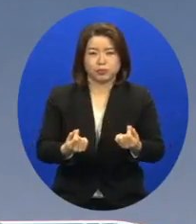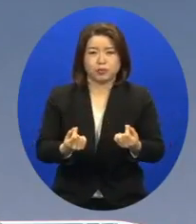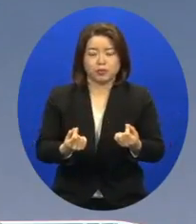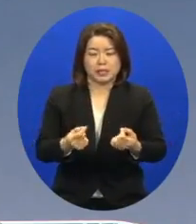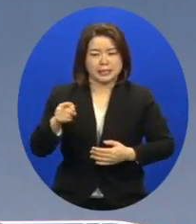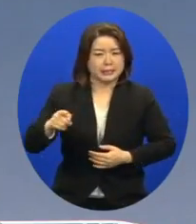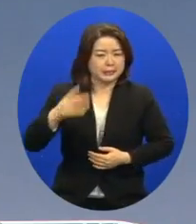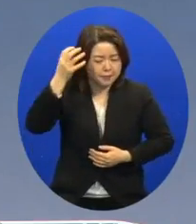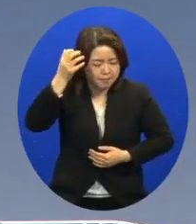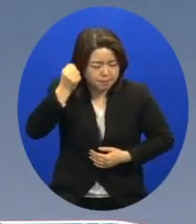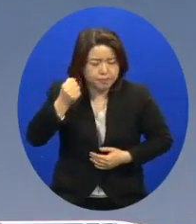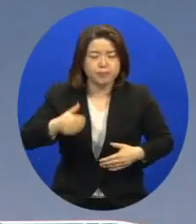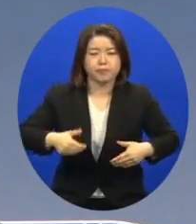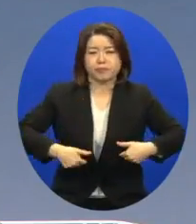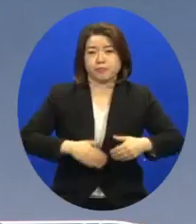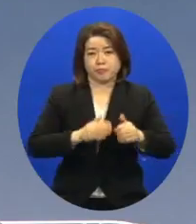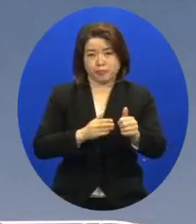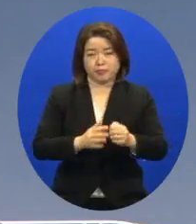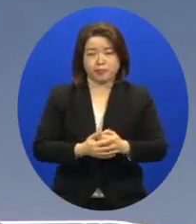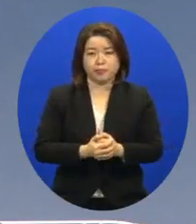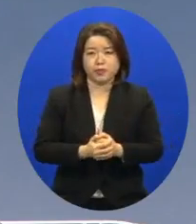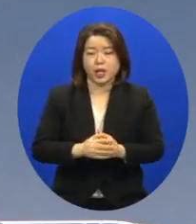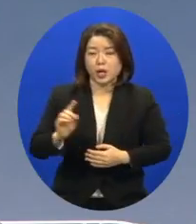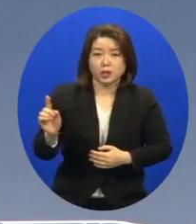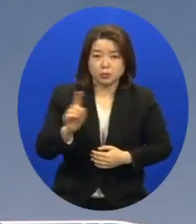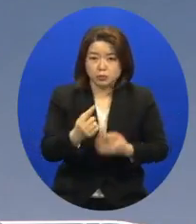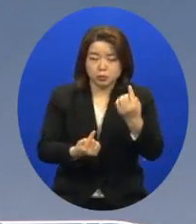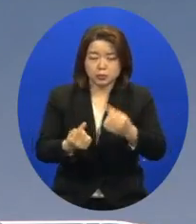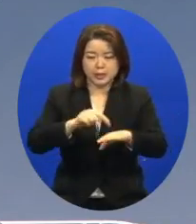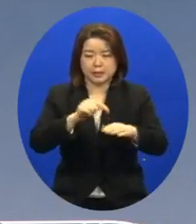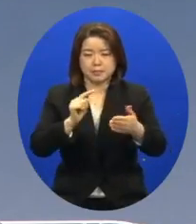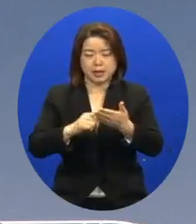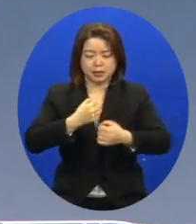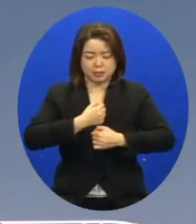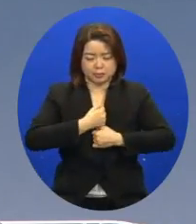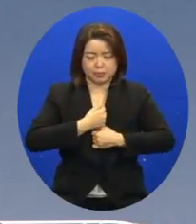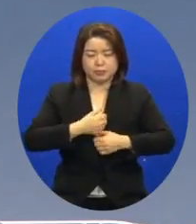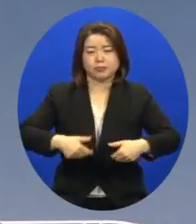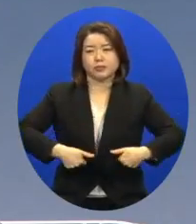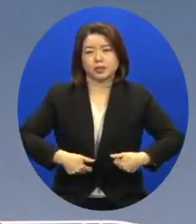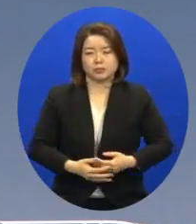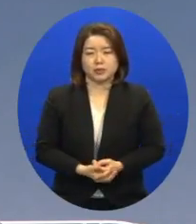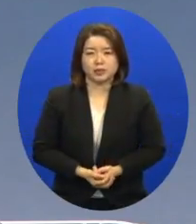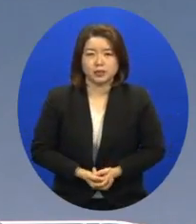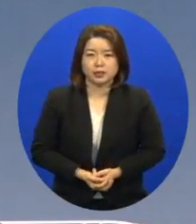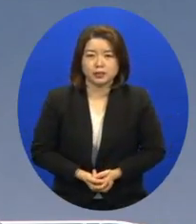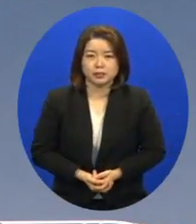알을 나는것 무엇보다도 마음을 지켜야 한다는 거예요